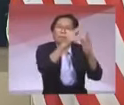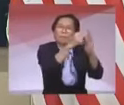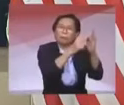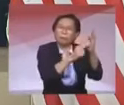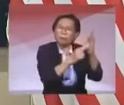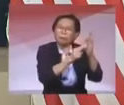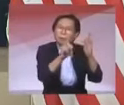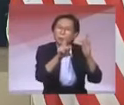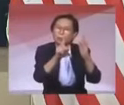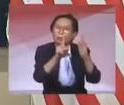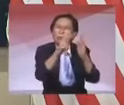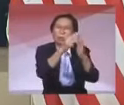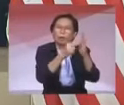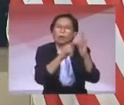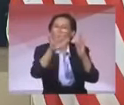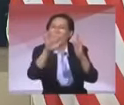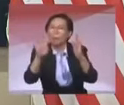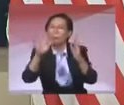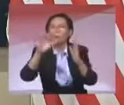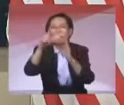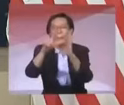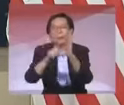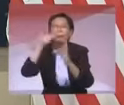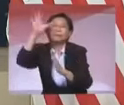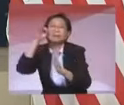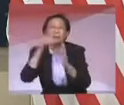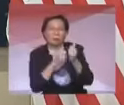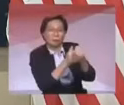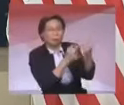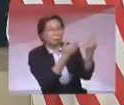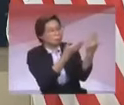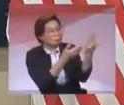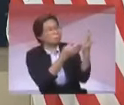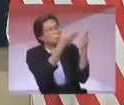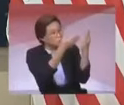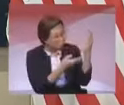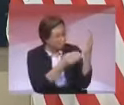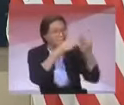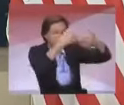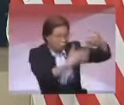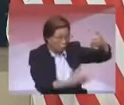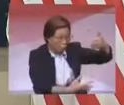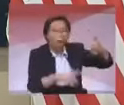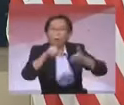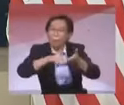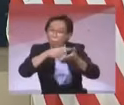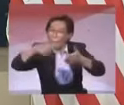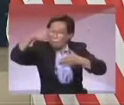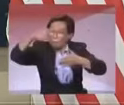Perkara 54 Perlembagaan Persekutuan, pilihan raya mesti diadakan dalam tempoh 60